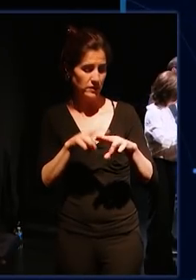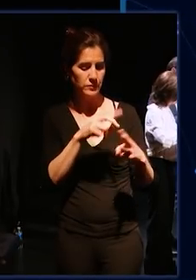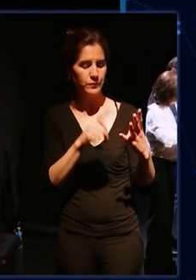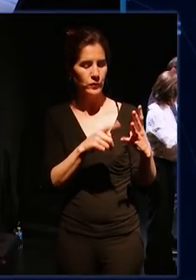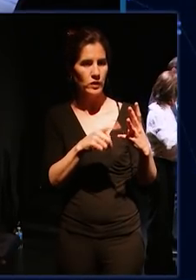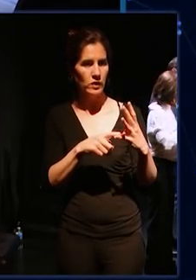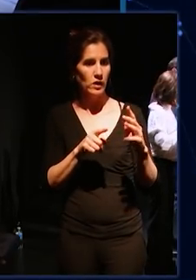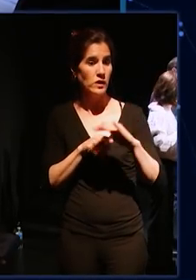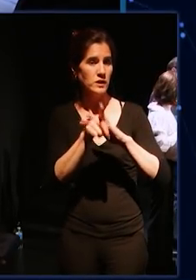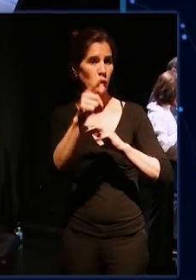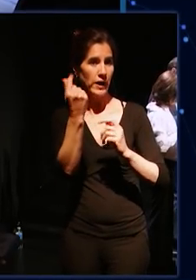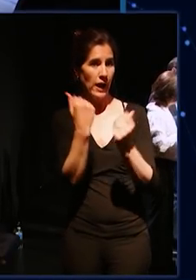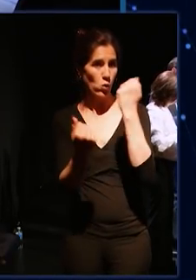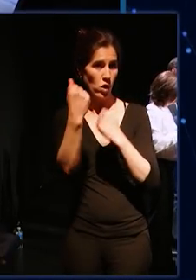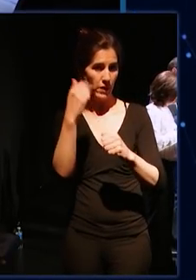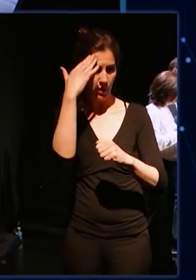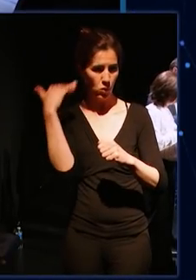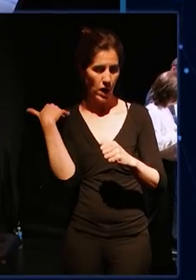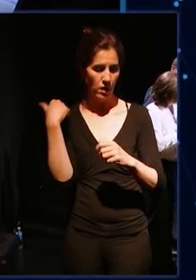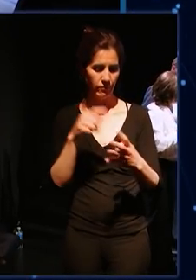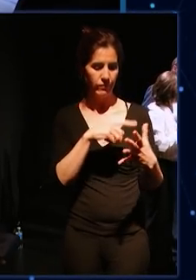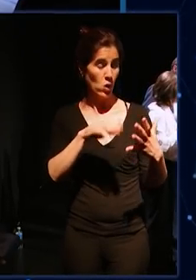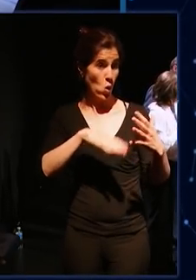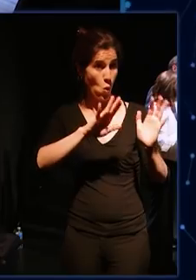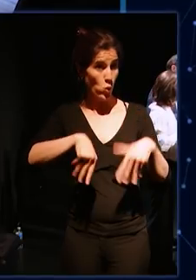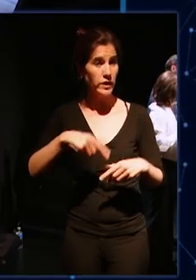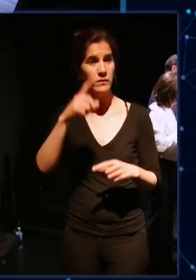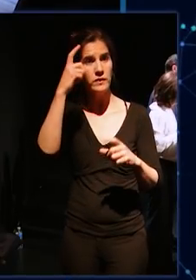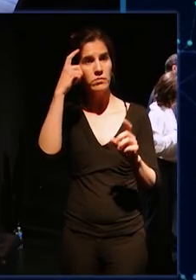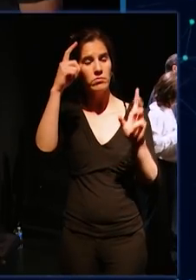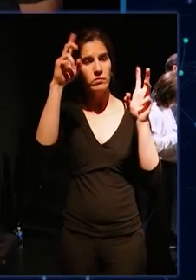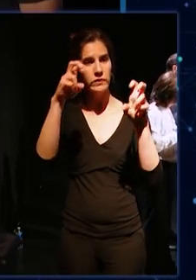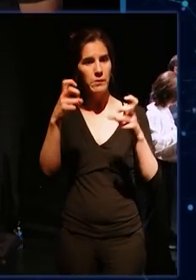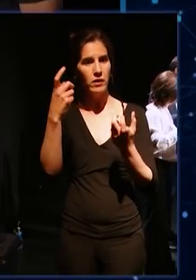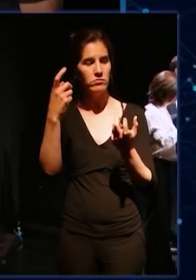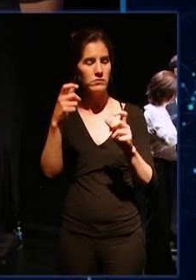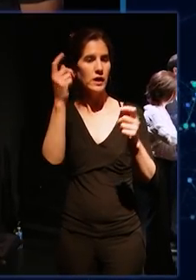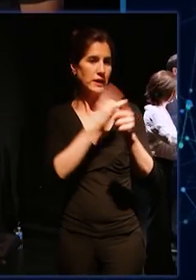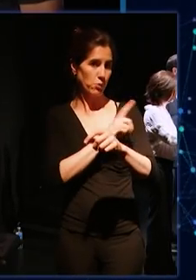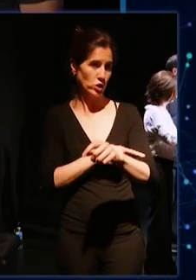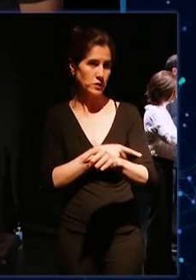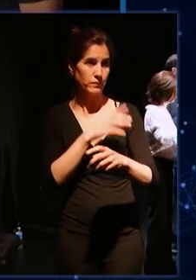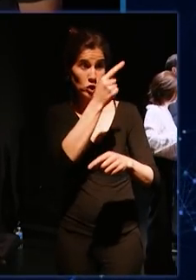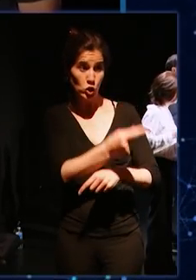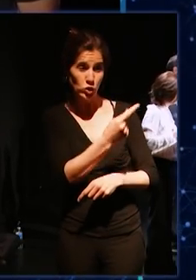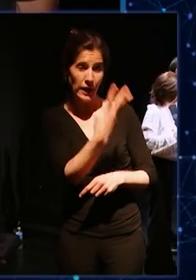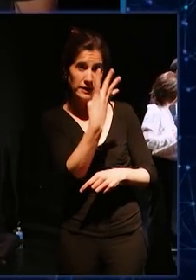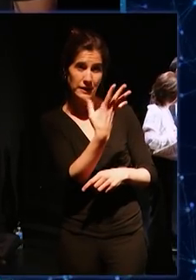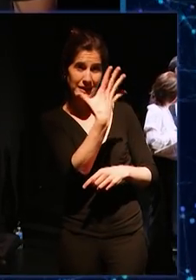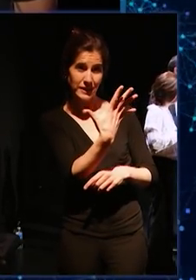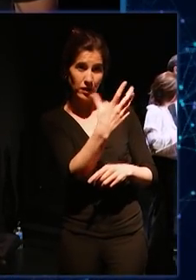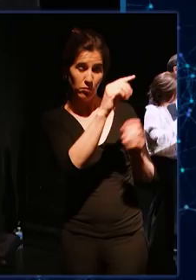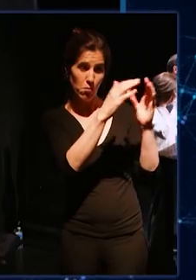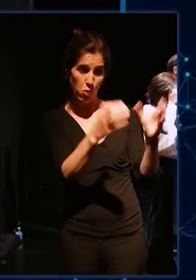lloc desenvolupament econòmic local, i finalment tancarem amb el tema d'esports. Són 5 blocs, els quals doncs, a cadascun